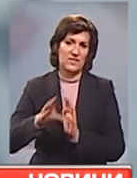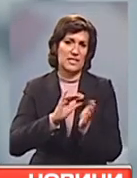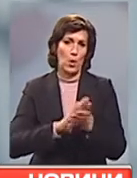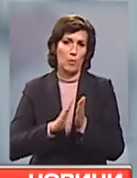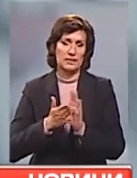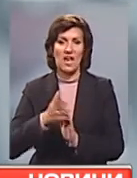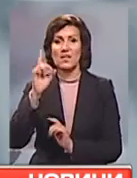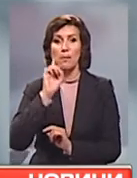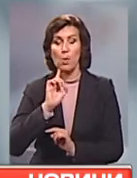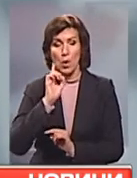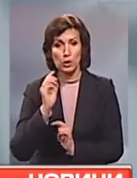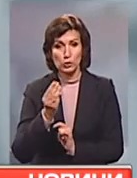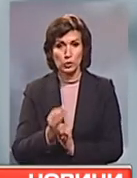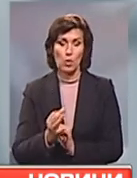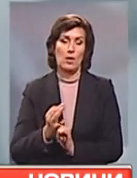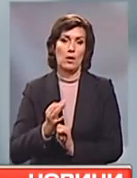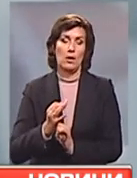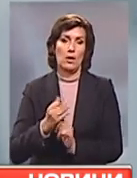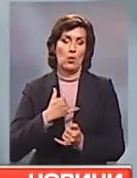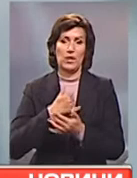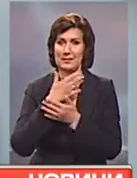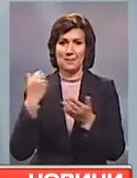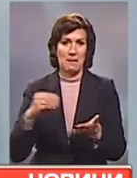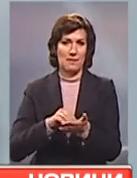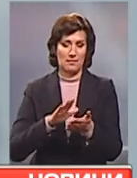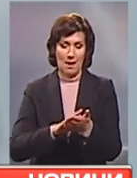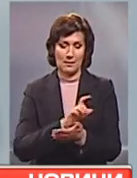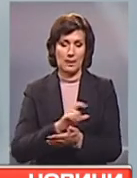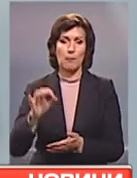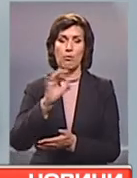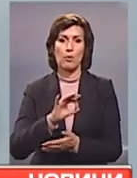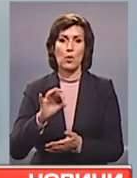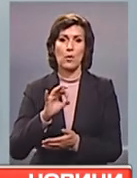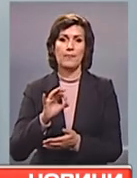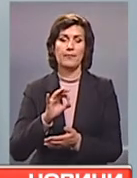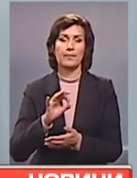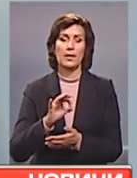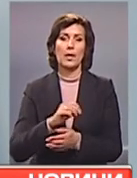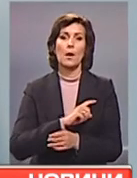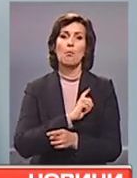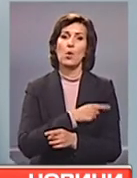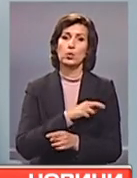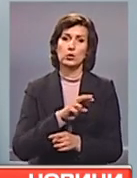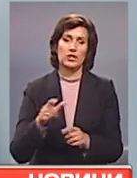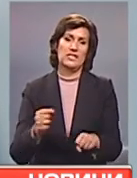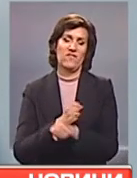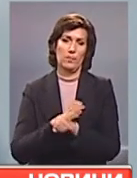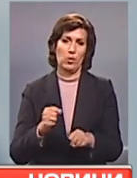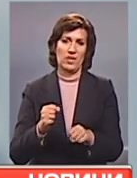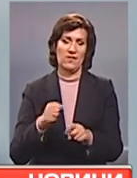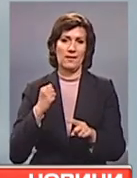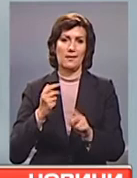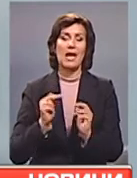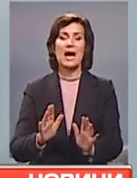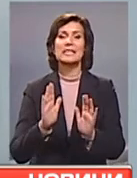обставин. Поки що в нас немає даних про потужність вибухівки.